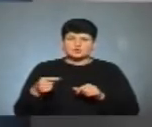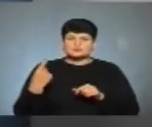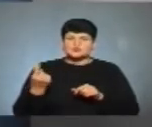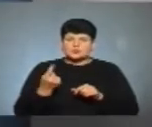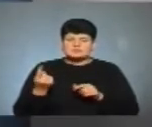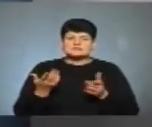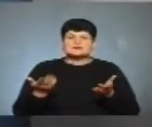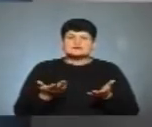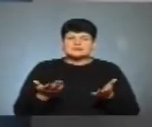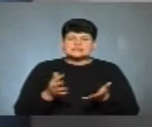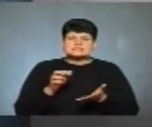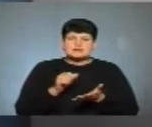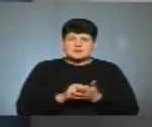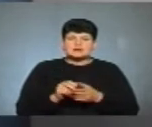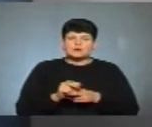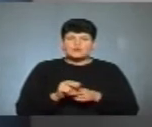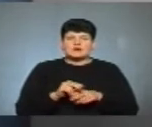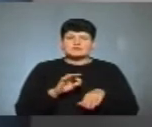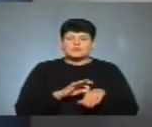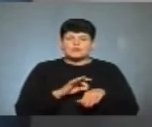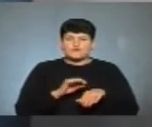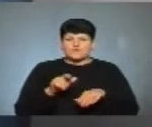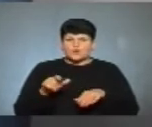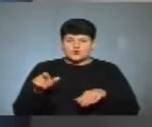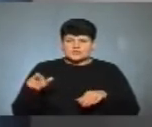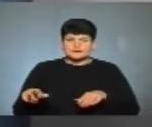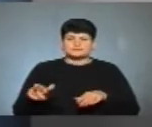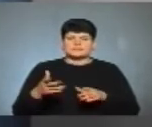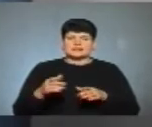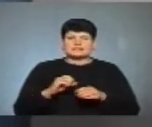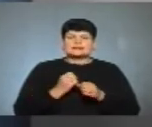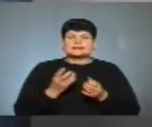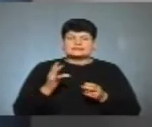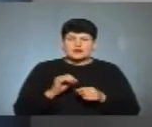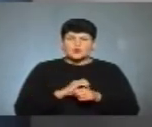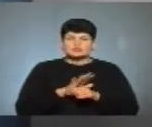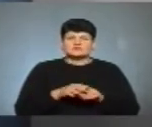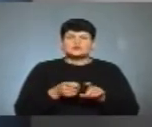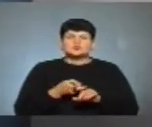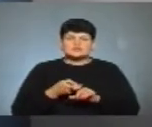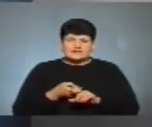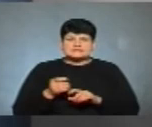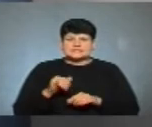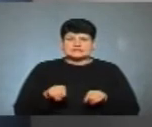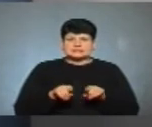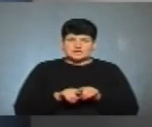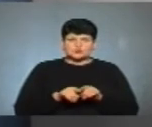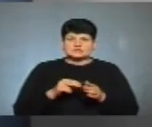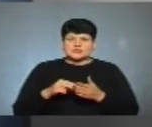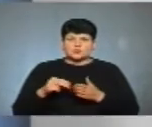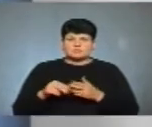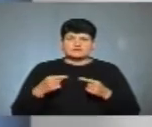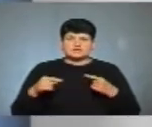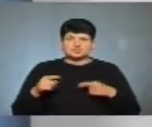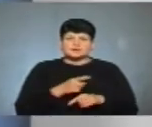які займалися лікуванням хворих, були призначені для лікування хворих на коронавірусну інфекцію, а також закупівлі